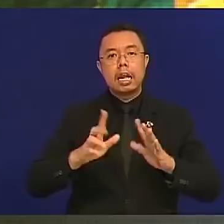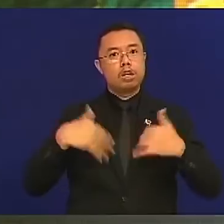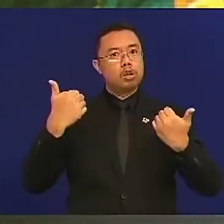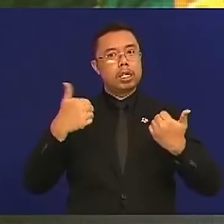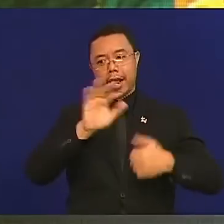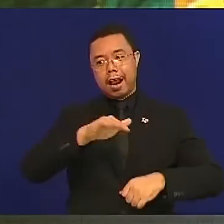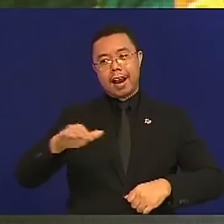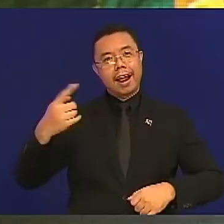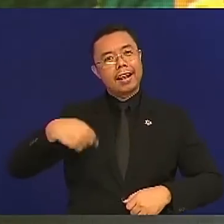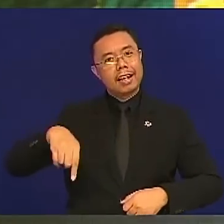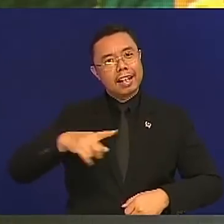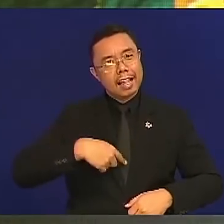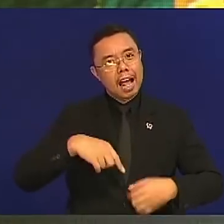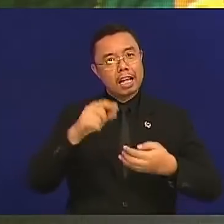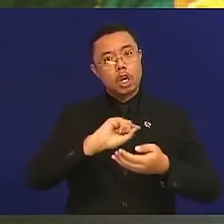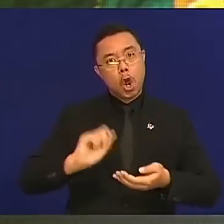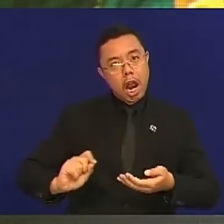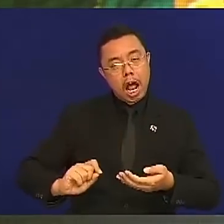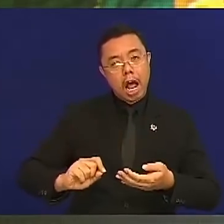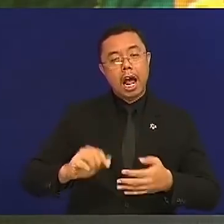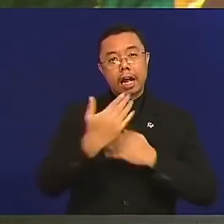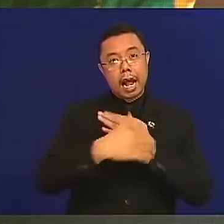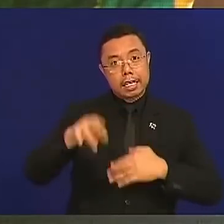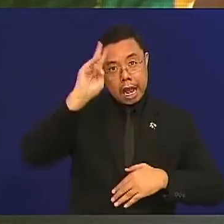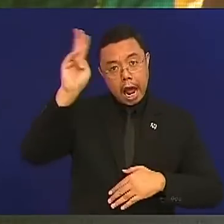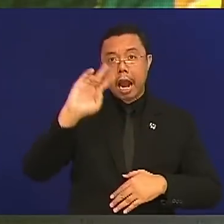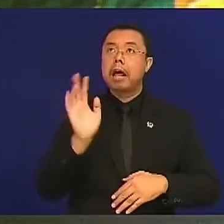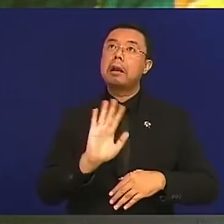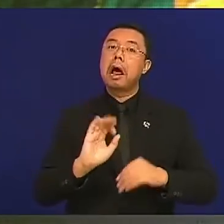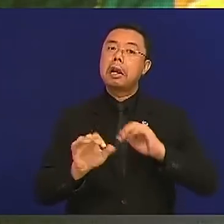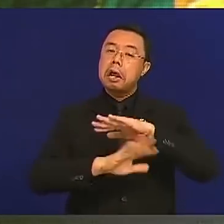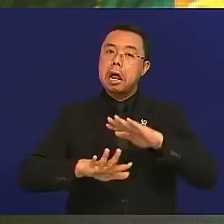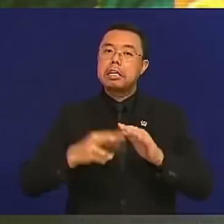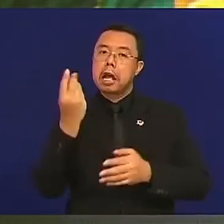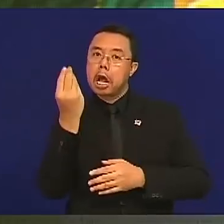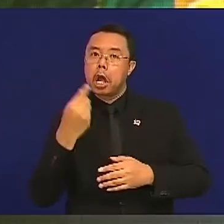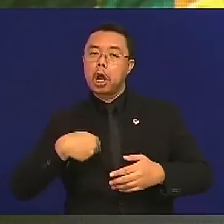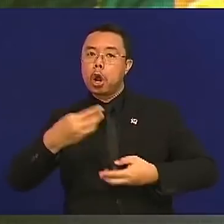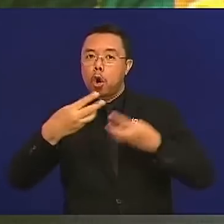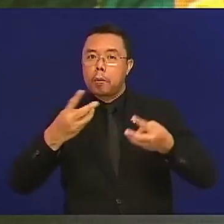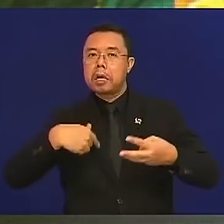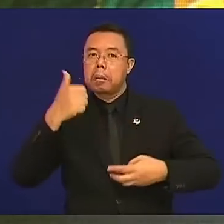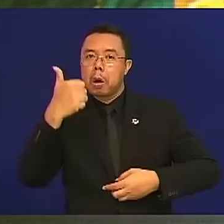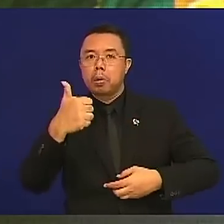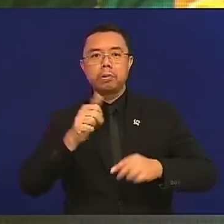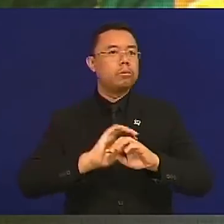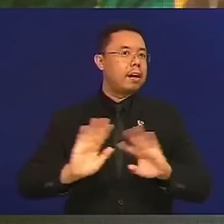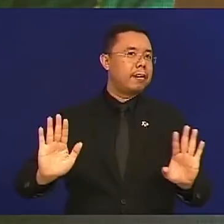suksesnya anak-anak kita studi. Kasih Allah yang tidak didasarkan pada ekonomi kita yang baik.